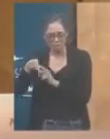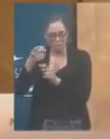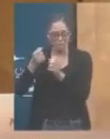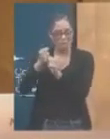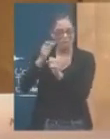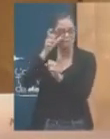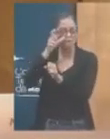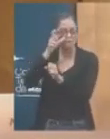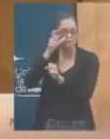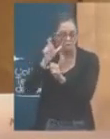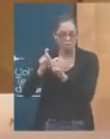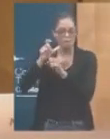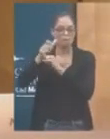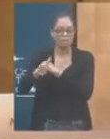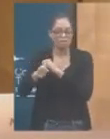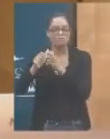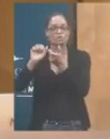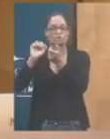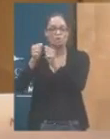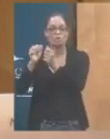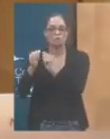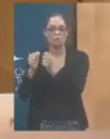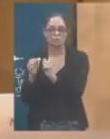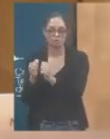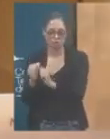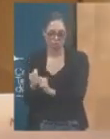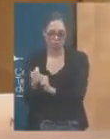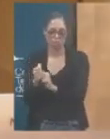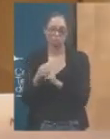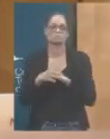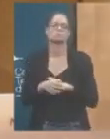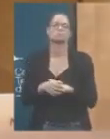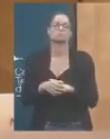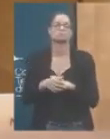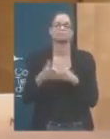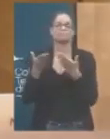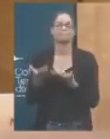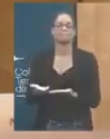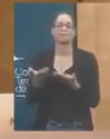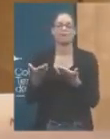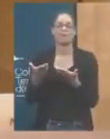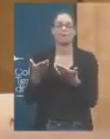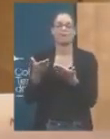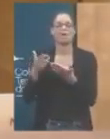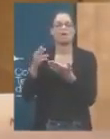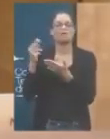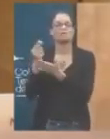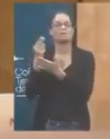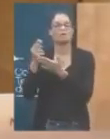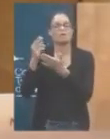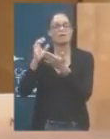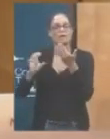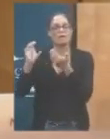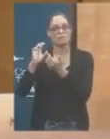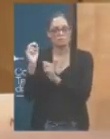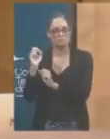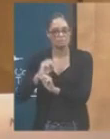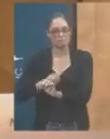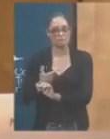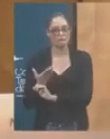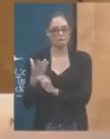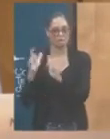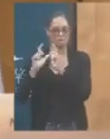puis ensuite, elle a subi des transformations pour s'appeler enfin Campus caribéen des Arts. Et est entré